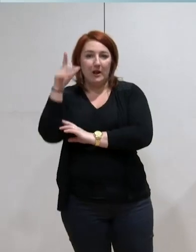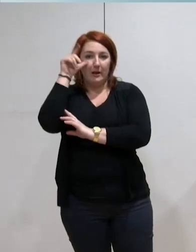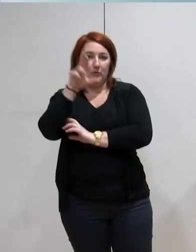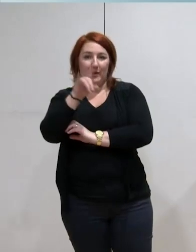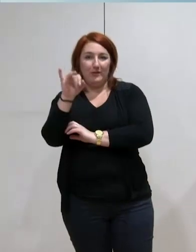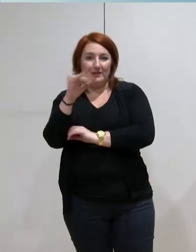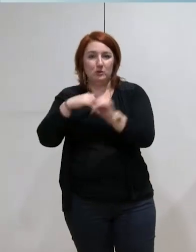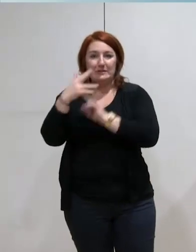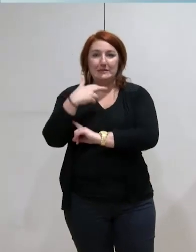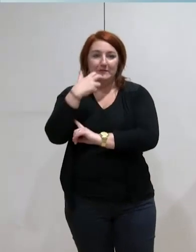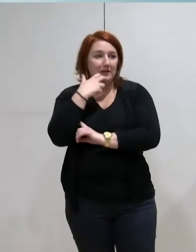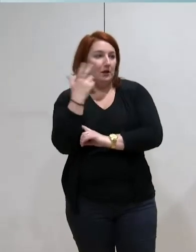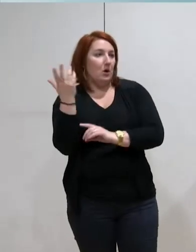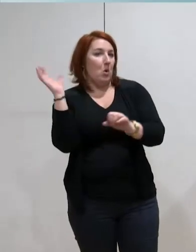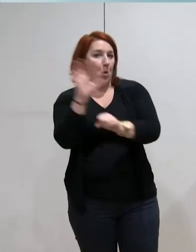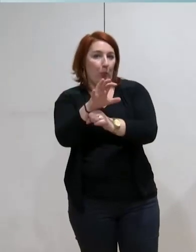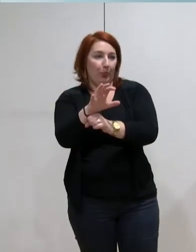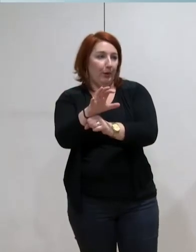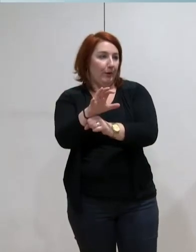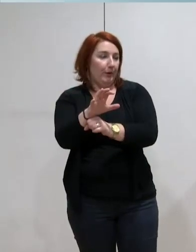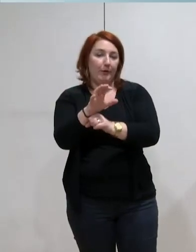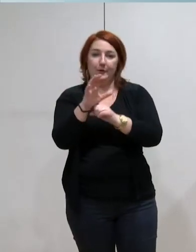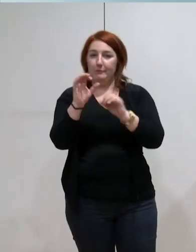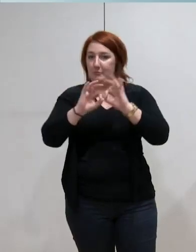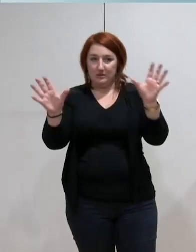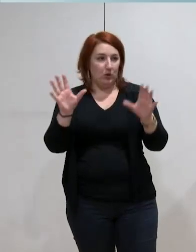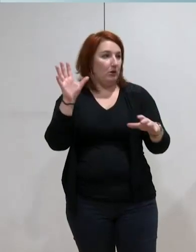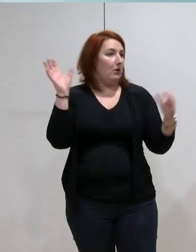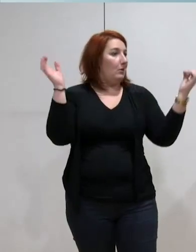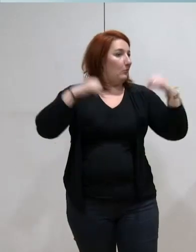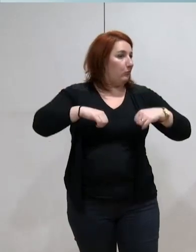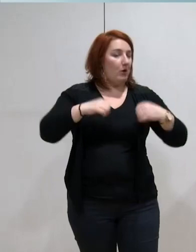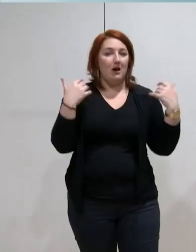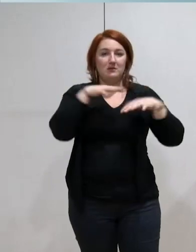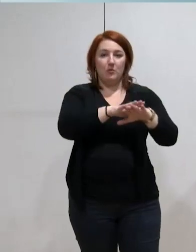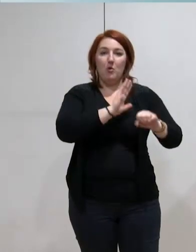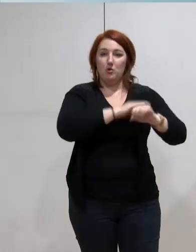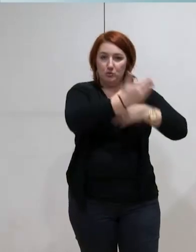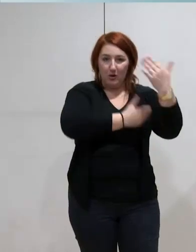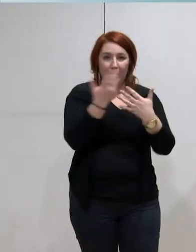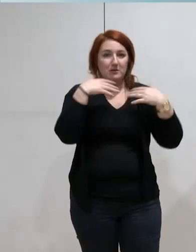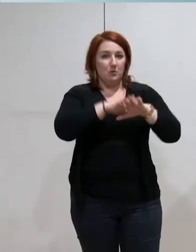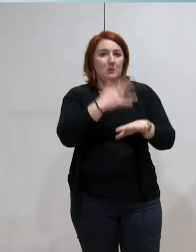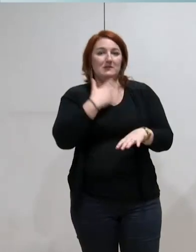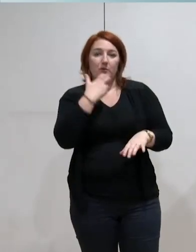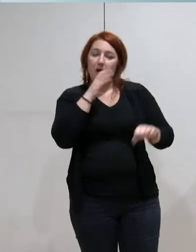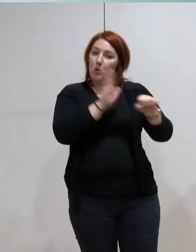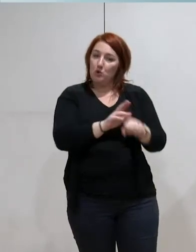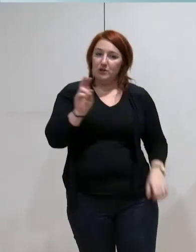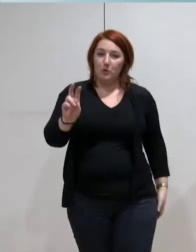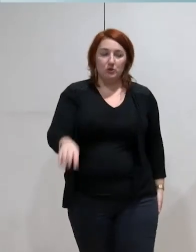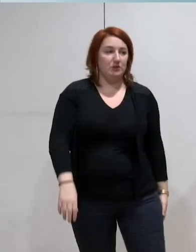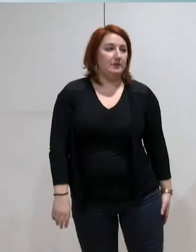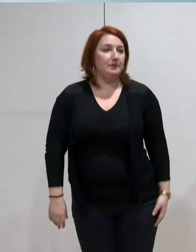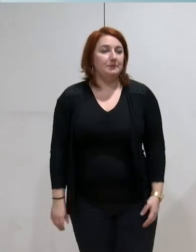républicain UD société civile qui vote contre personne qui vote pour rassemblement de gauche et de progrès rassemblement citoyen de la gauche et